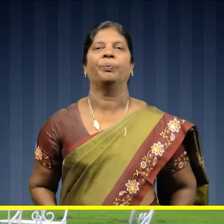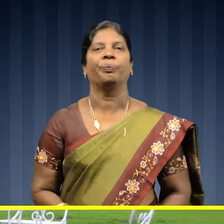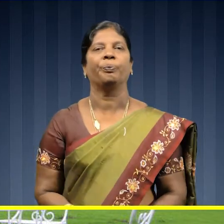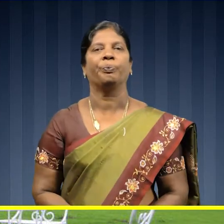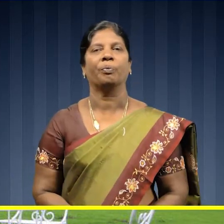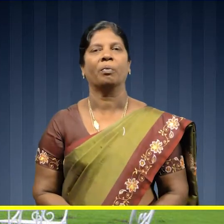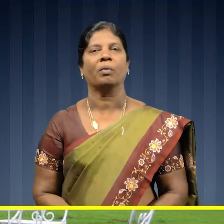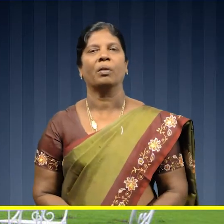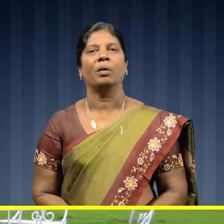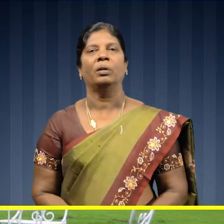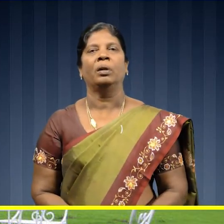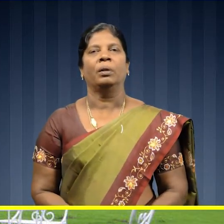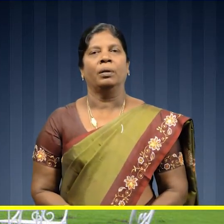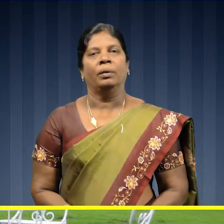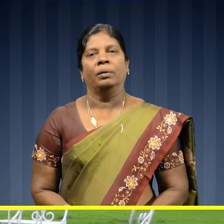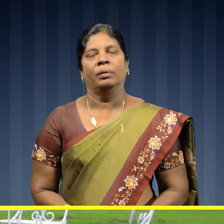மாற்றிக்கொள்கிறான்.